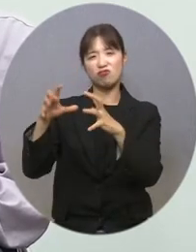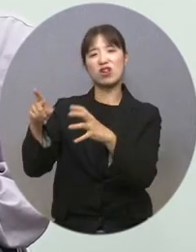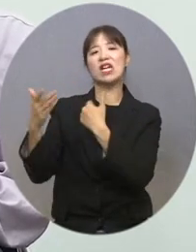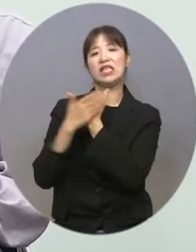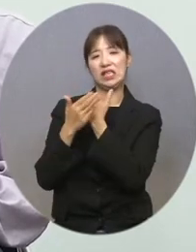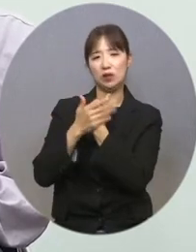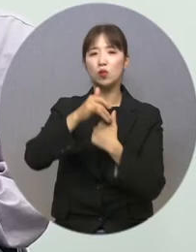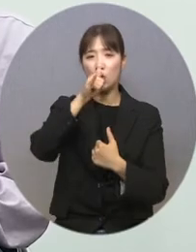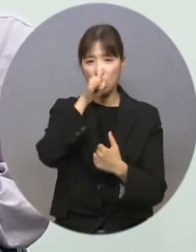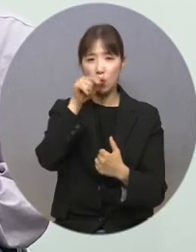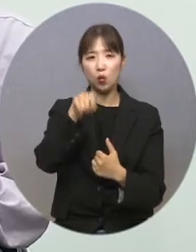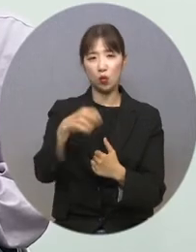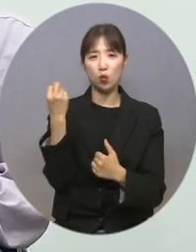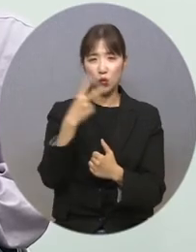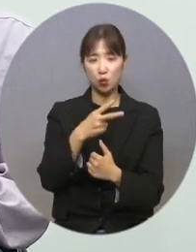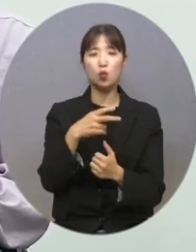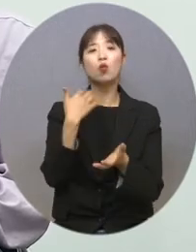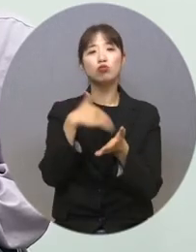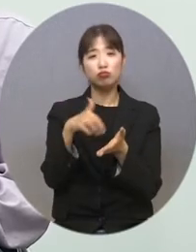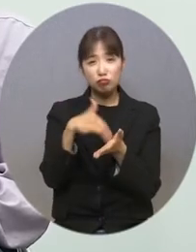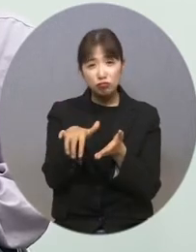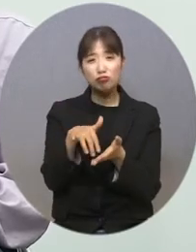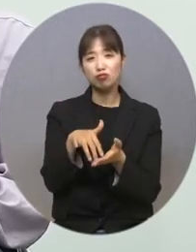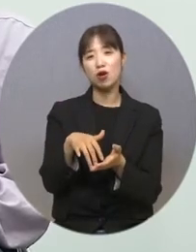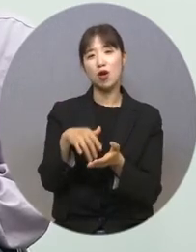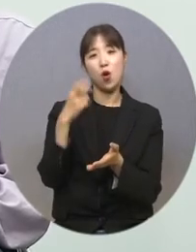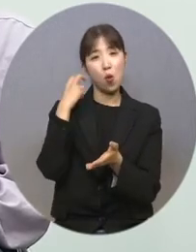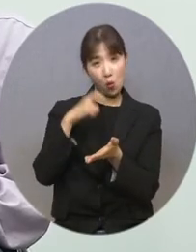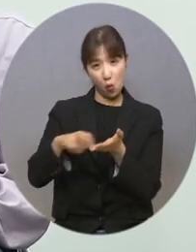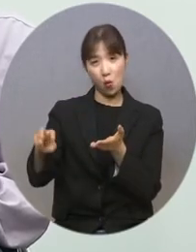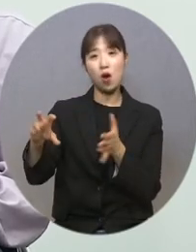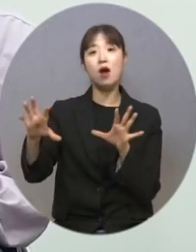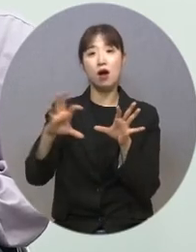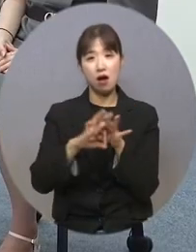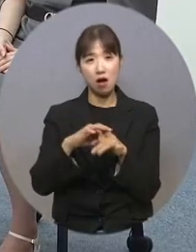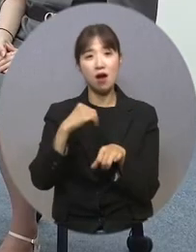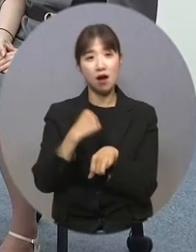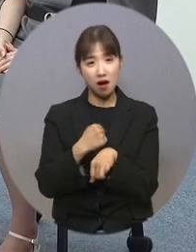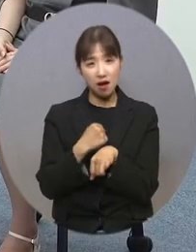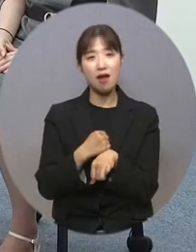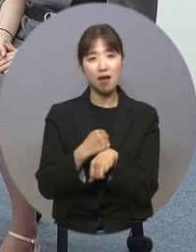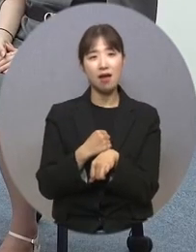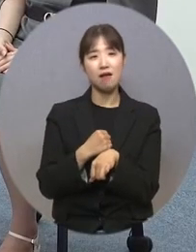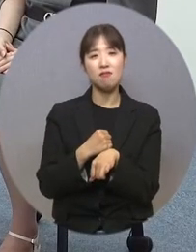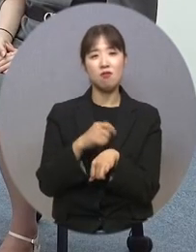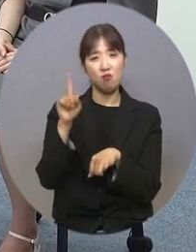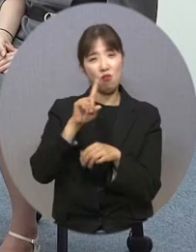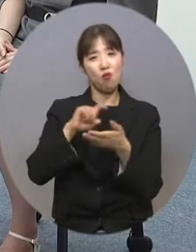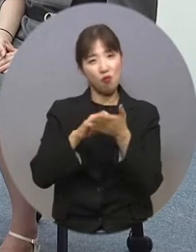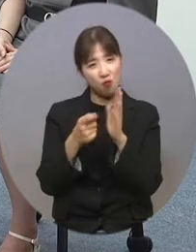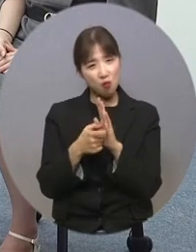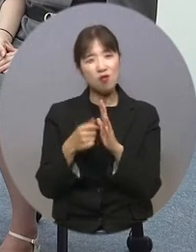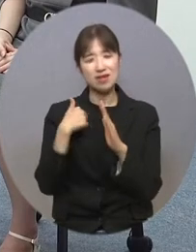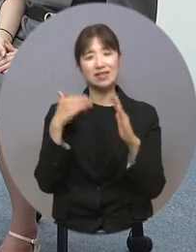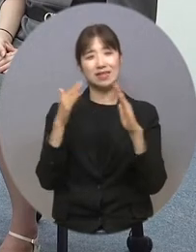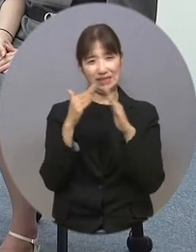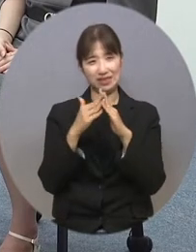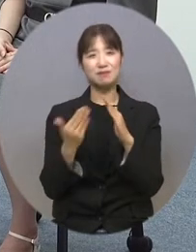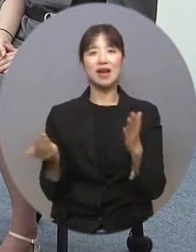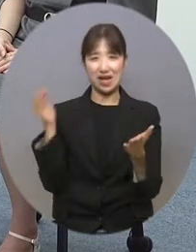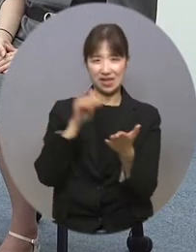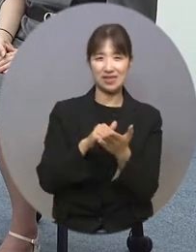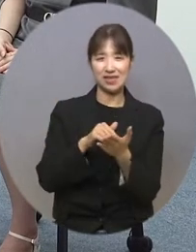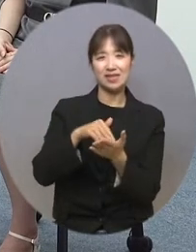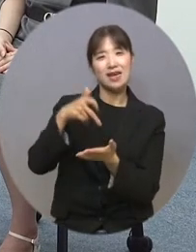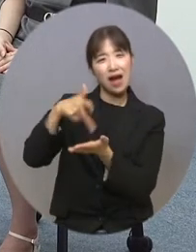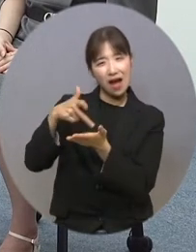해주고 데스 도 이제 어그 쿨 에다 연결을 하면 다 의원 정도 는데 집이나 이런 것들까지 1